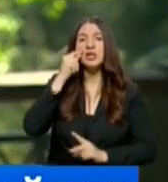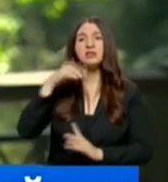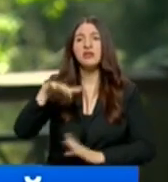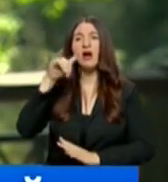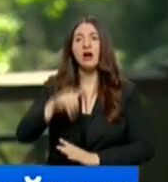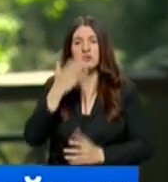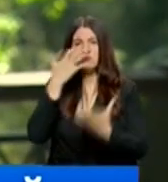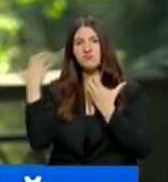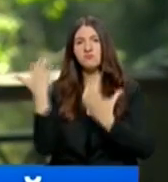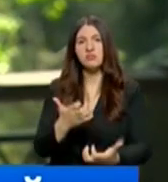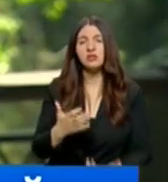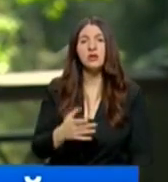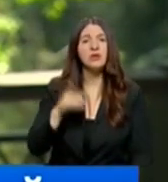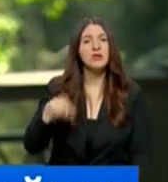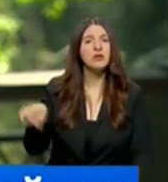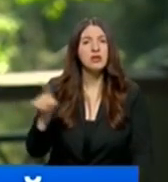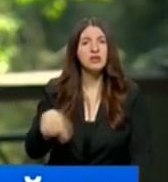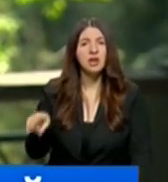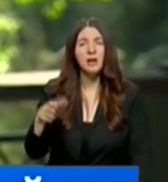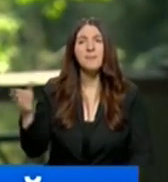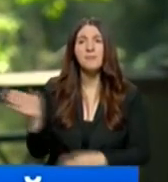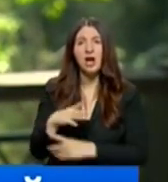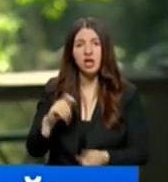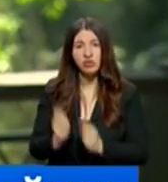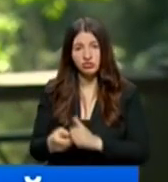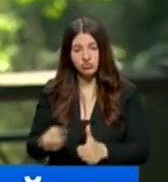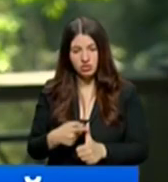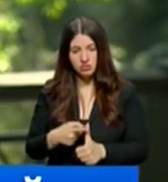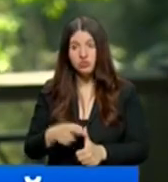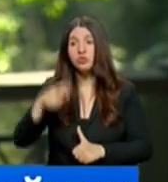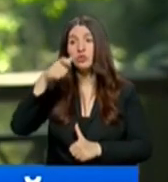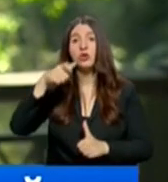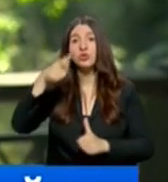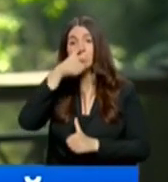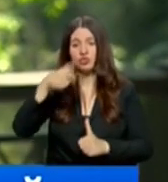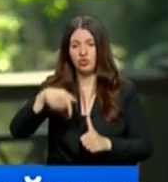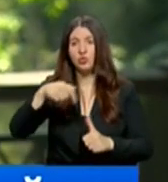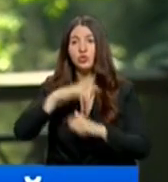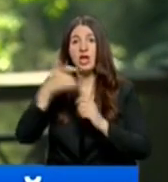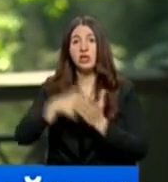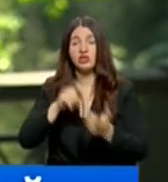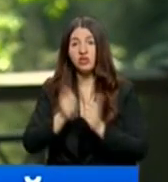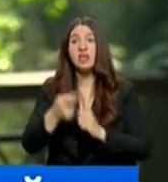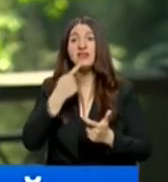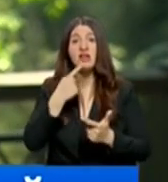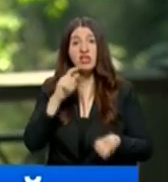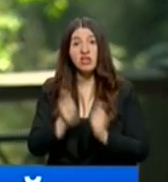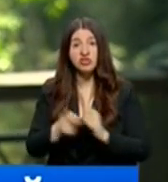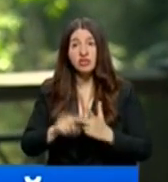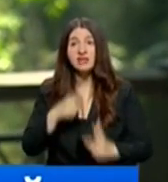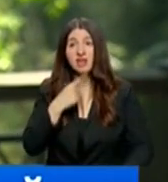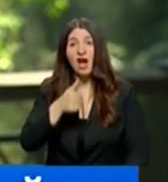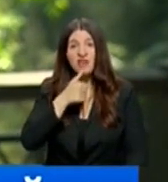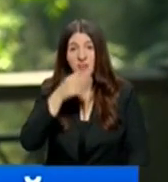insanların haklarını savunuyorum. Onlar bayrağı değiştireceğiz, ülkenin adını değiştireceğiz, dilini değiştireceğiz